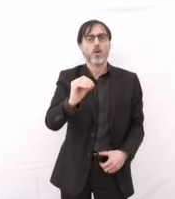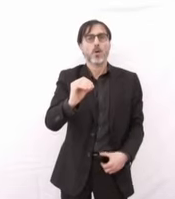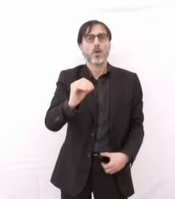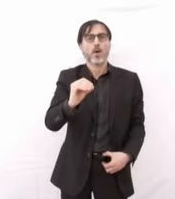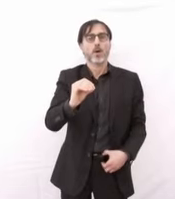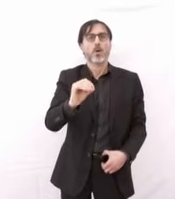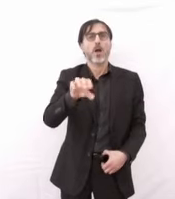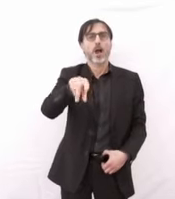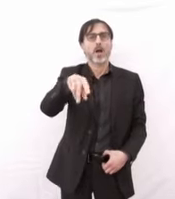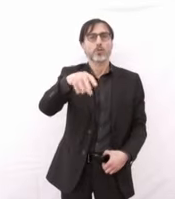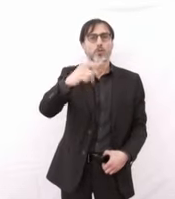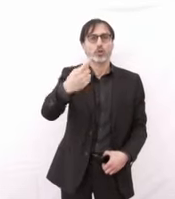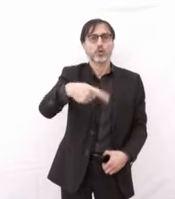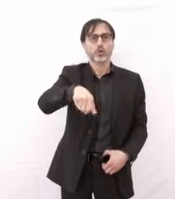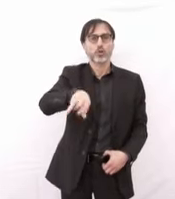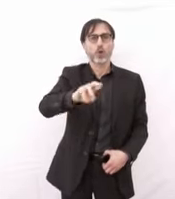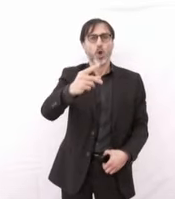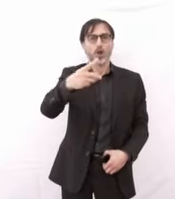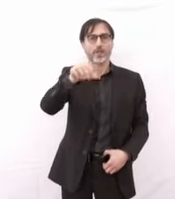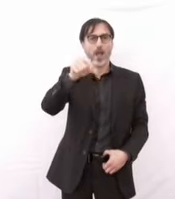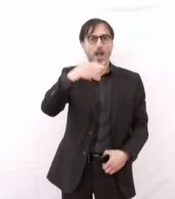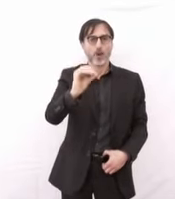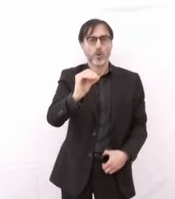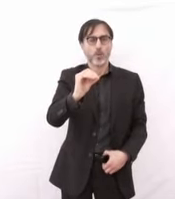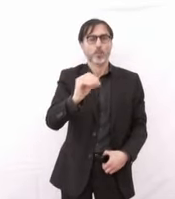Aniello Giordano,